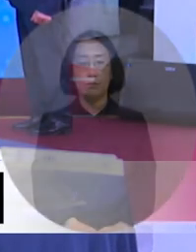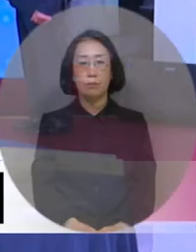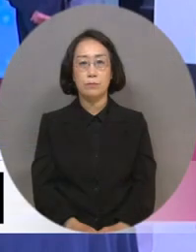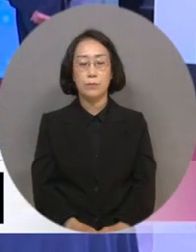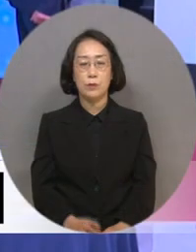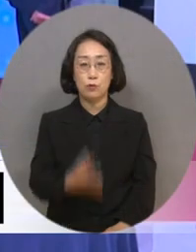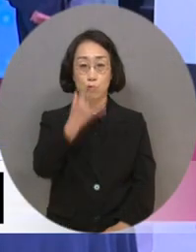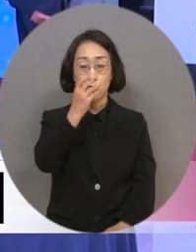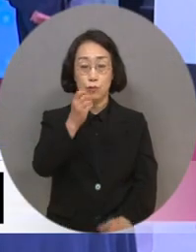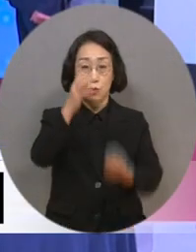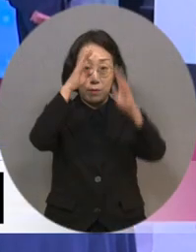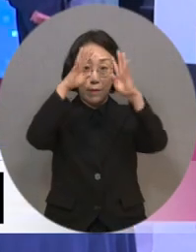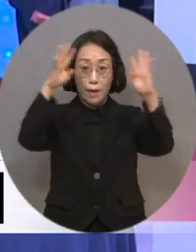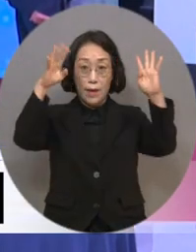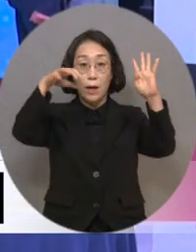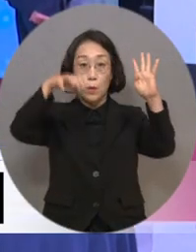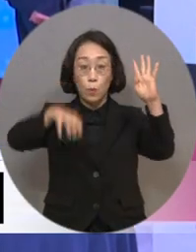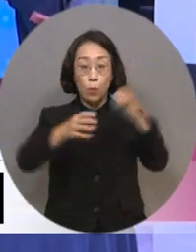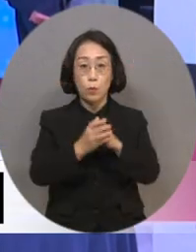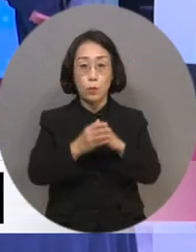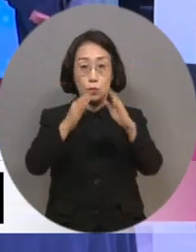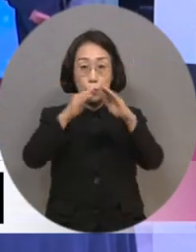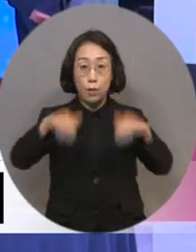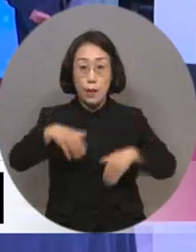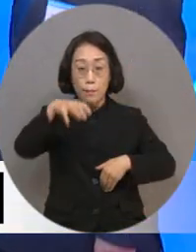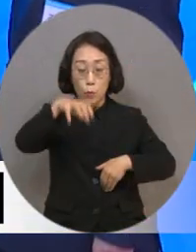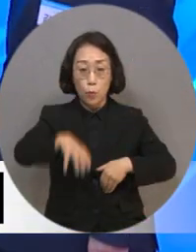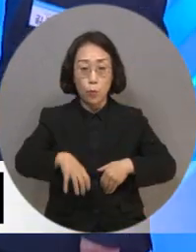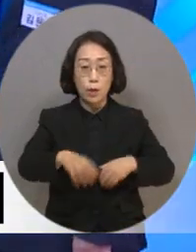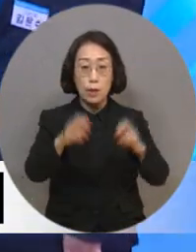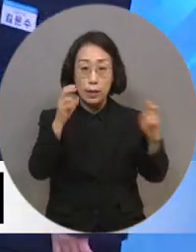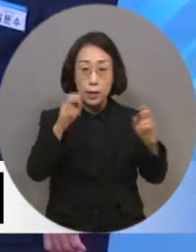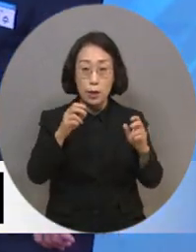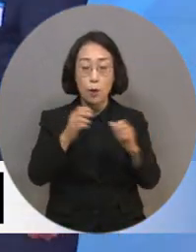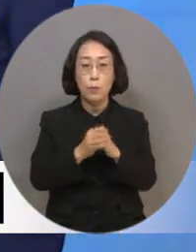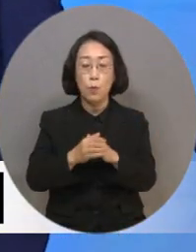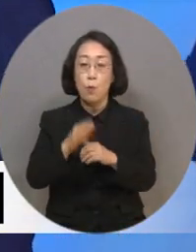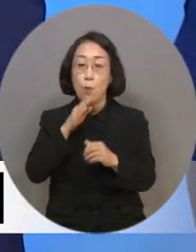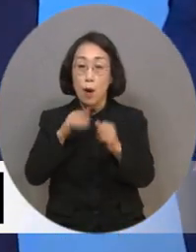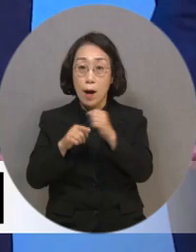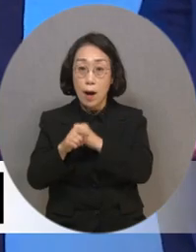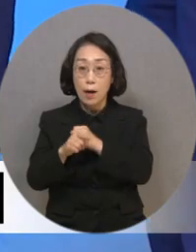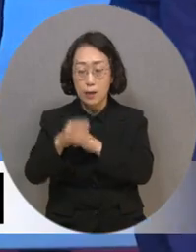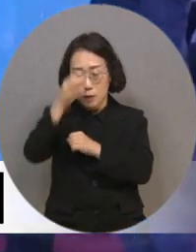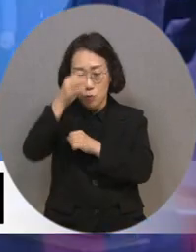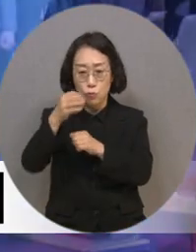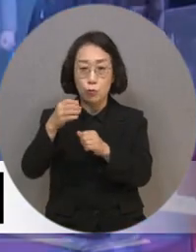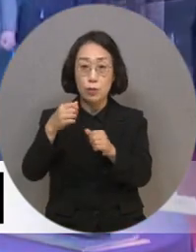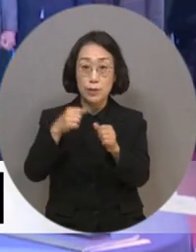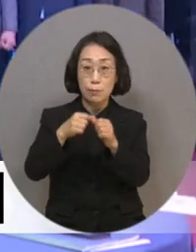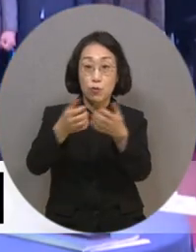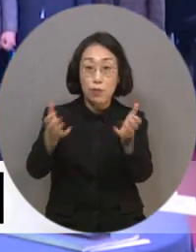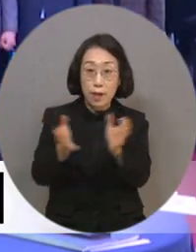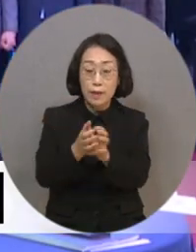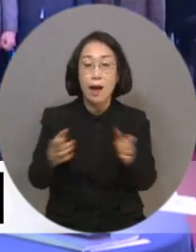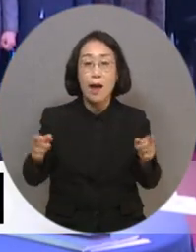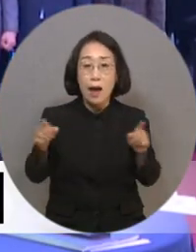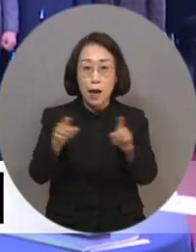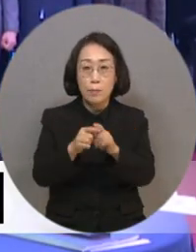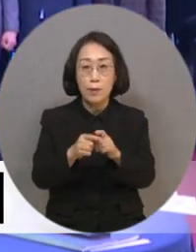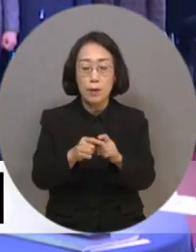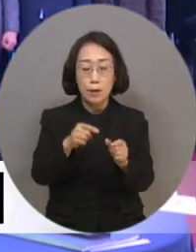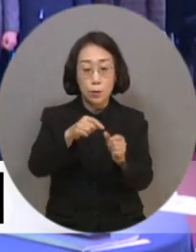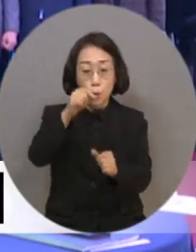전남 국립순천대학교는 전남지역 강소지역기업 및 과학기술자문단과 함께하는